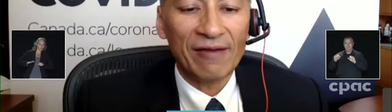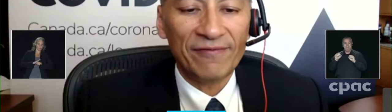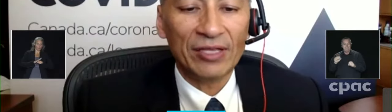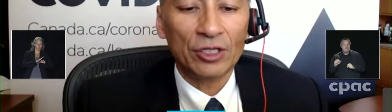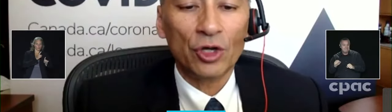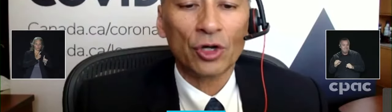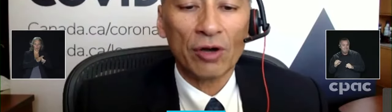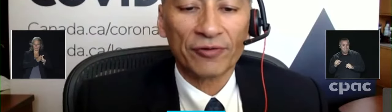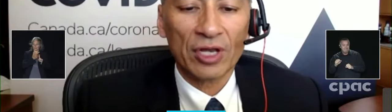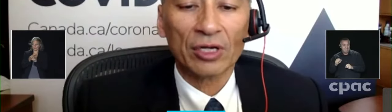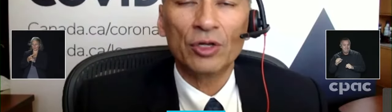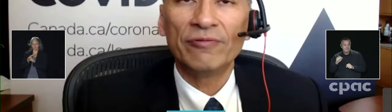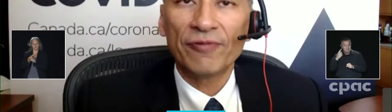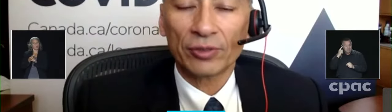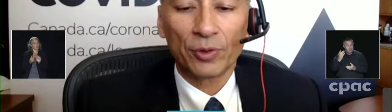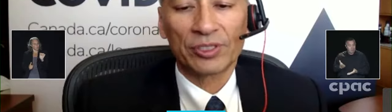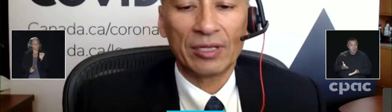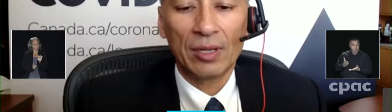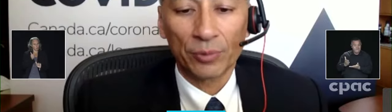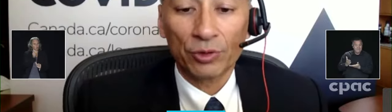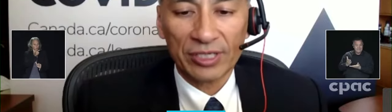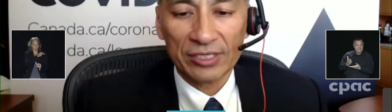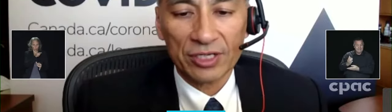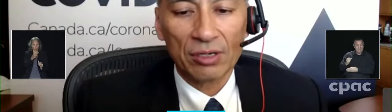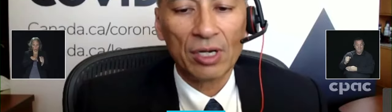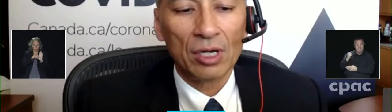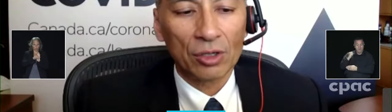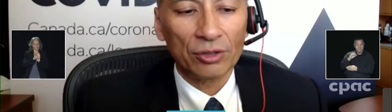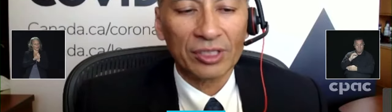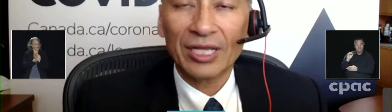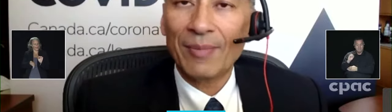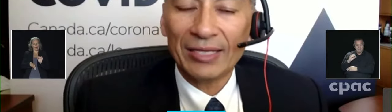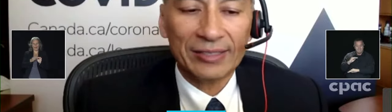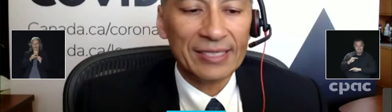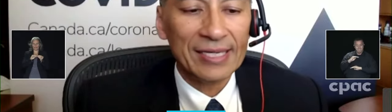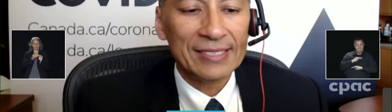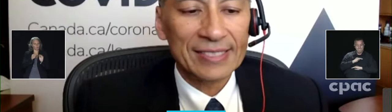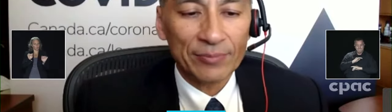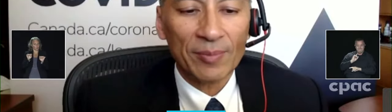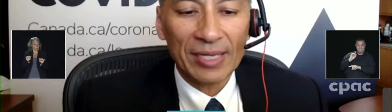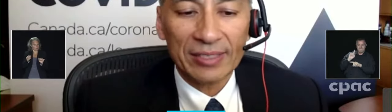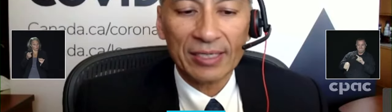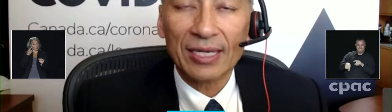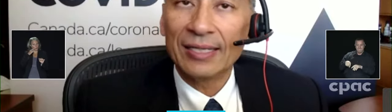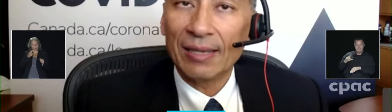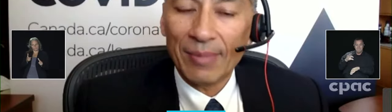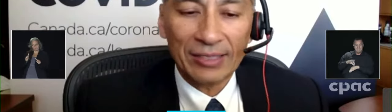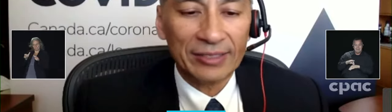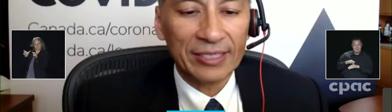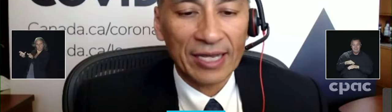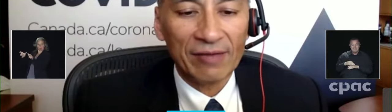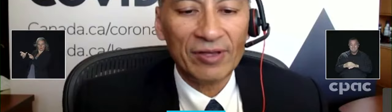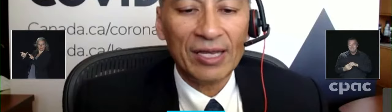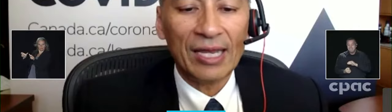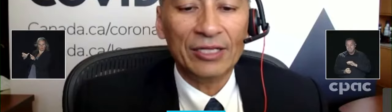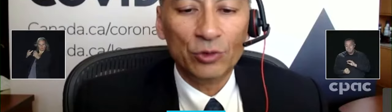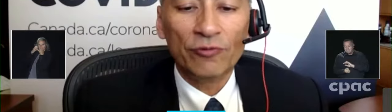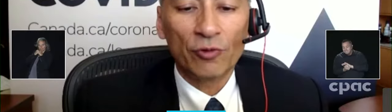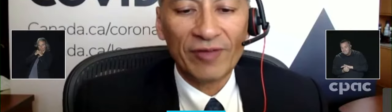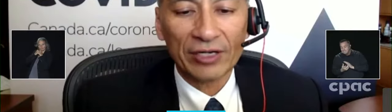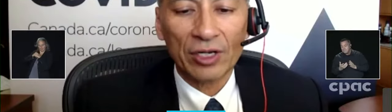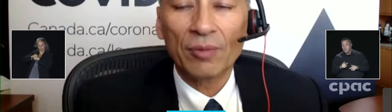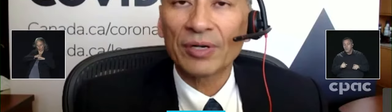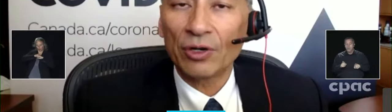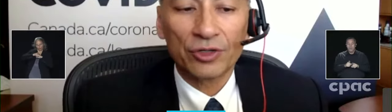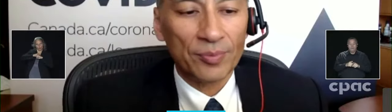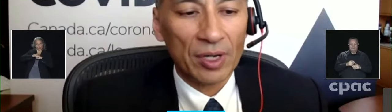admissibles afin de leur offrir une forte protection contre la maladie symptomatique, la maladie grave et les